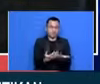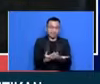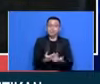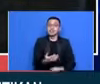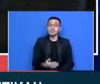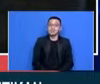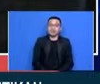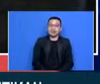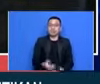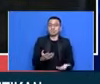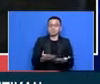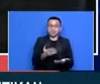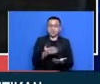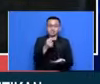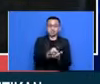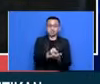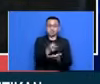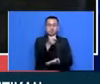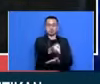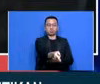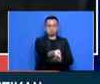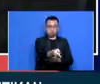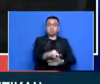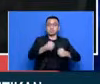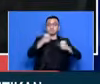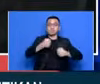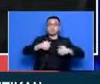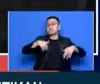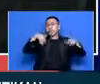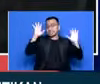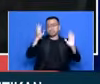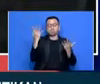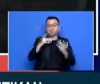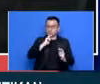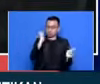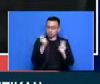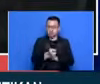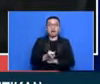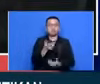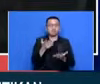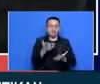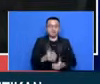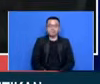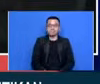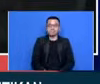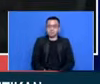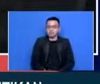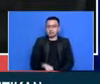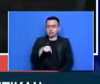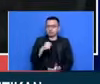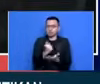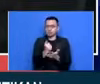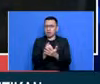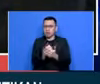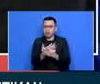e putusan yang dijatuhkan dalam ee kasus yang bersangkutan nah ini yang yang jadi problem Mbak ini memang perdebatannya Apakah ini